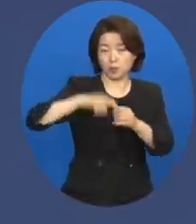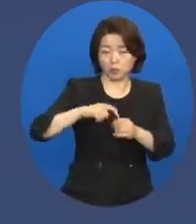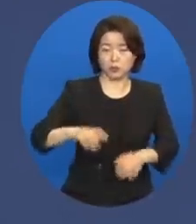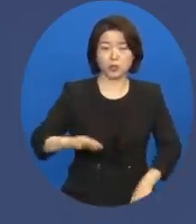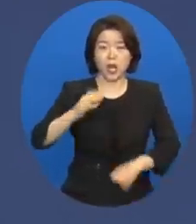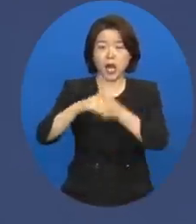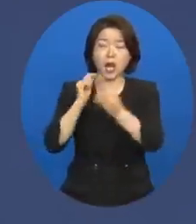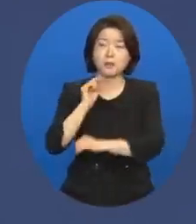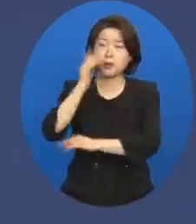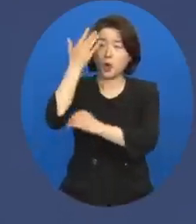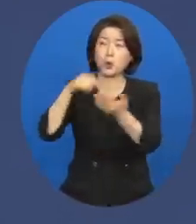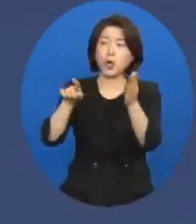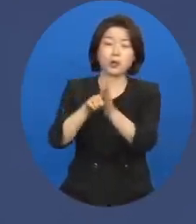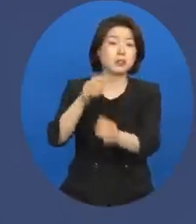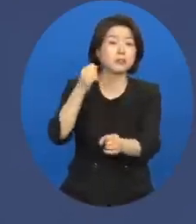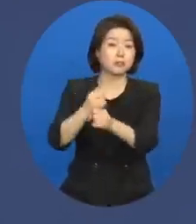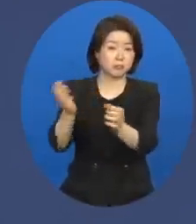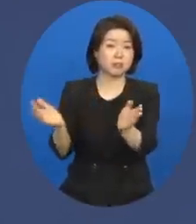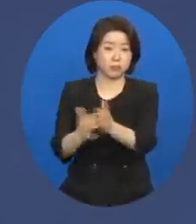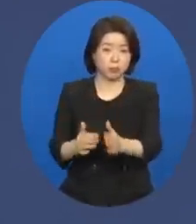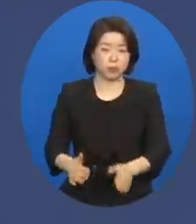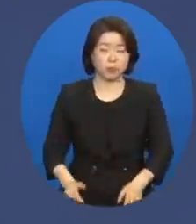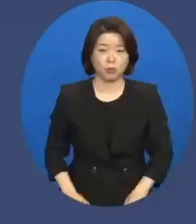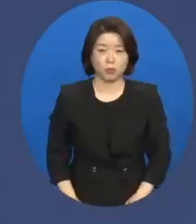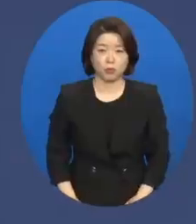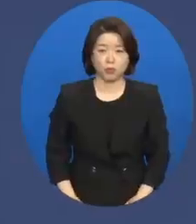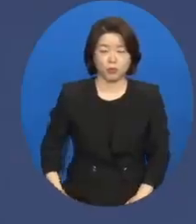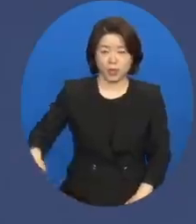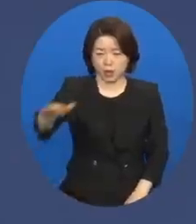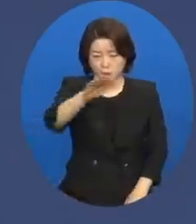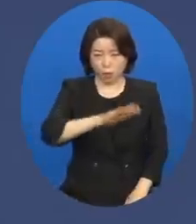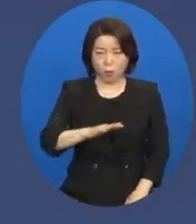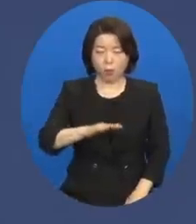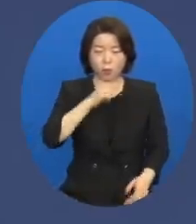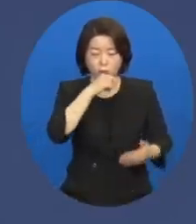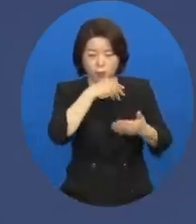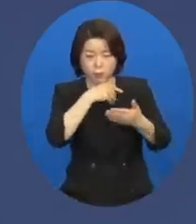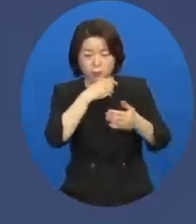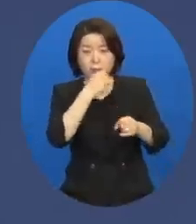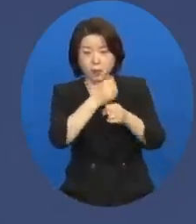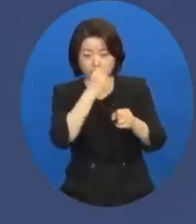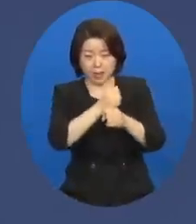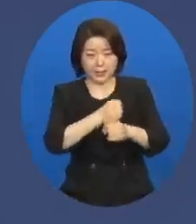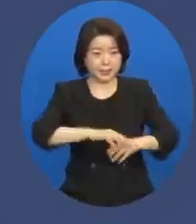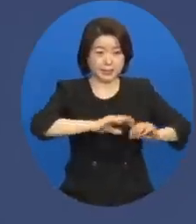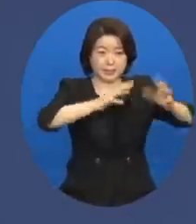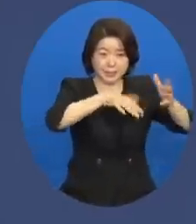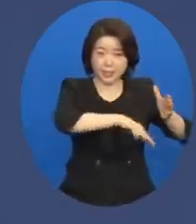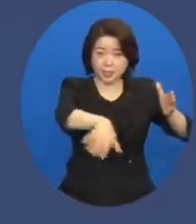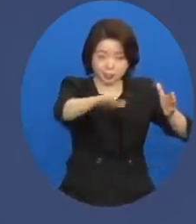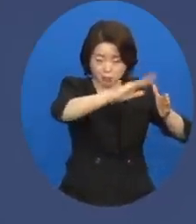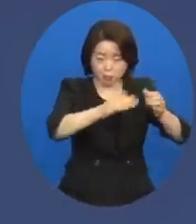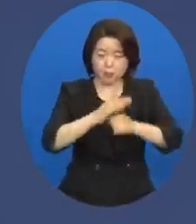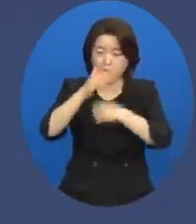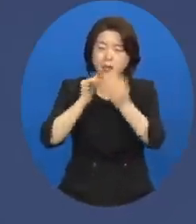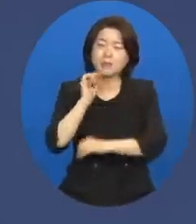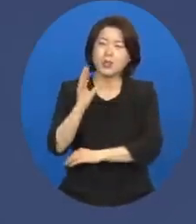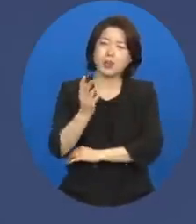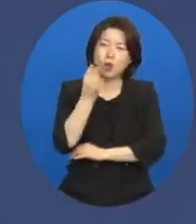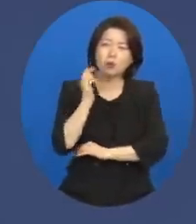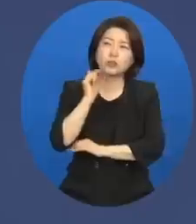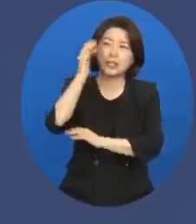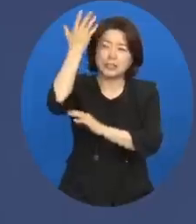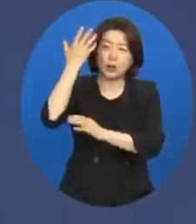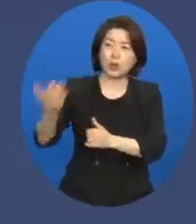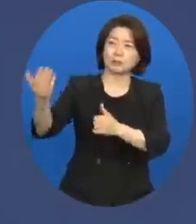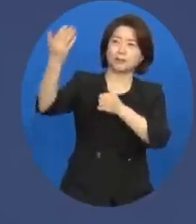위해서 우리 창조되었습니다. 그래서 온 피조 세계 전부를 하나님의 거룩한 영광, 그 위임을